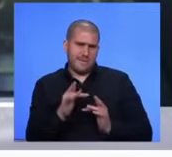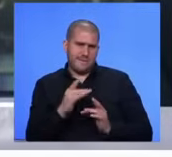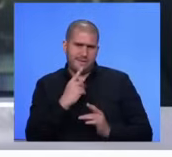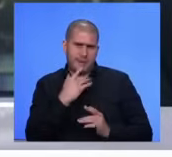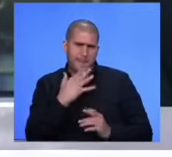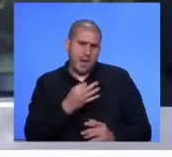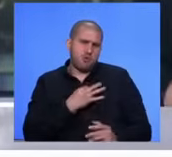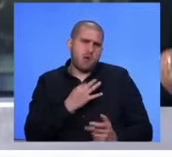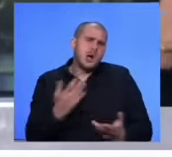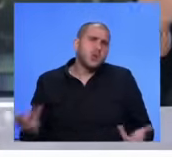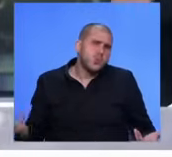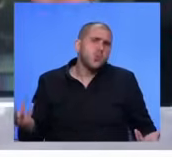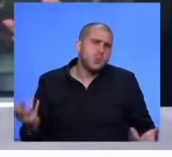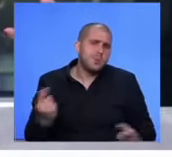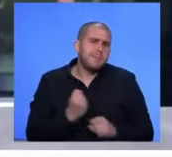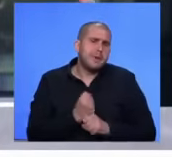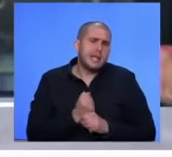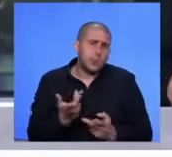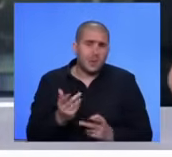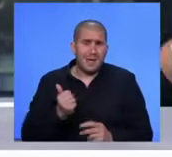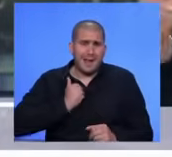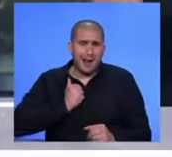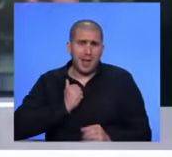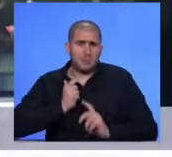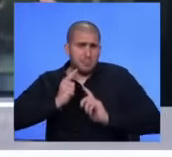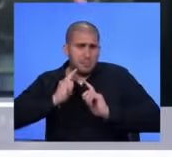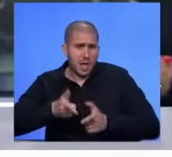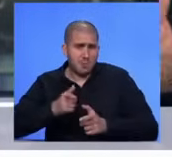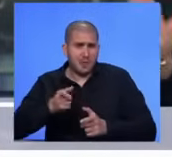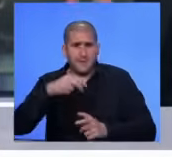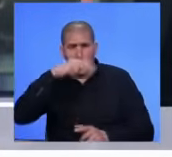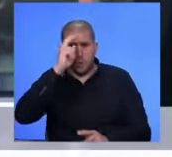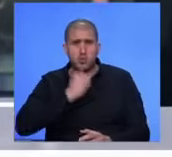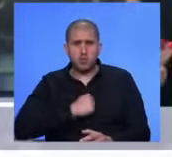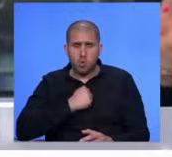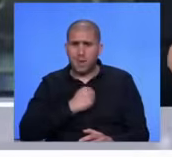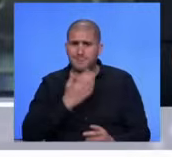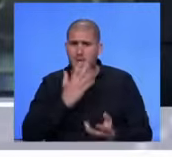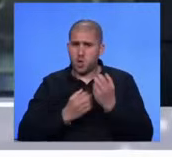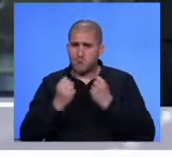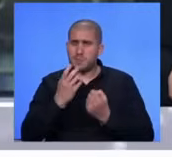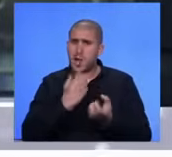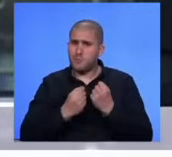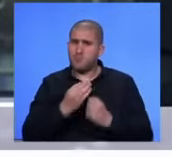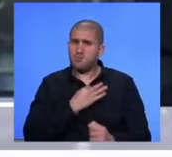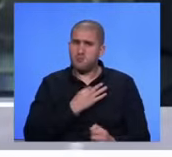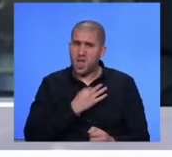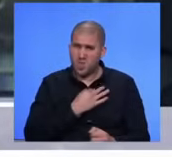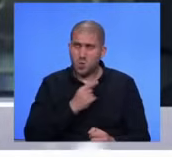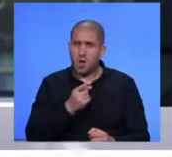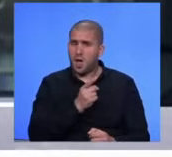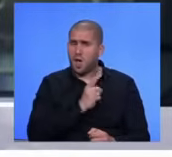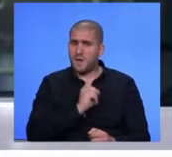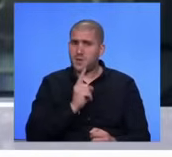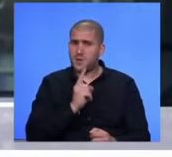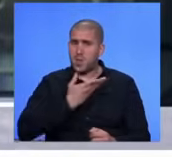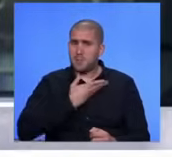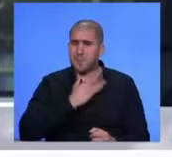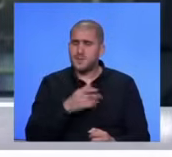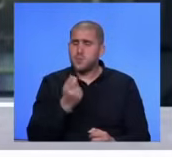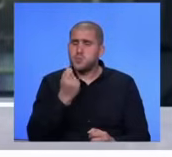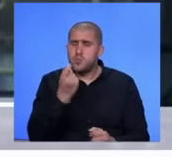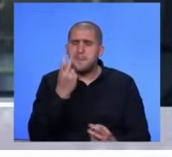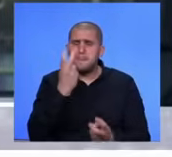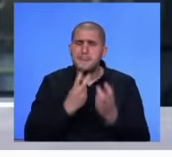מה לעשות, והחיילים נלחמים בהם, וההורים השכולים, והחטופים, החטופים שלנו, שאף אחד לא קיבל עליהם אפילו פיסת